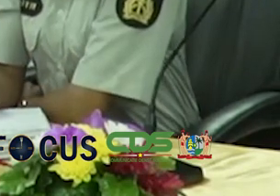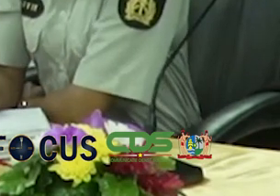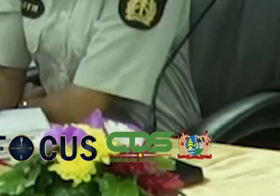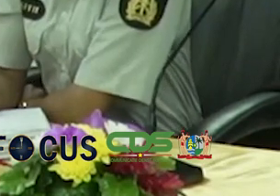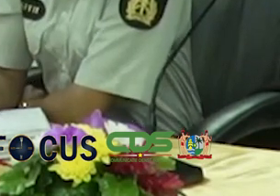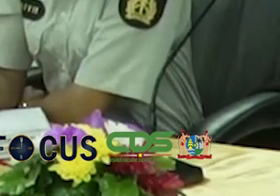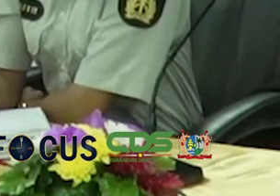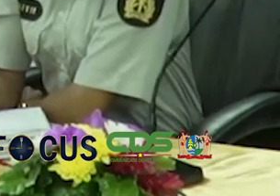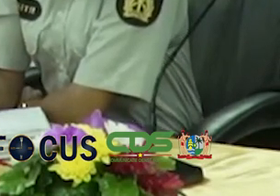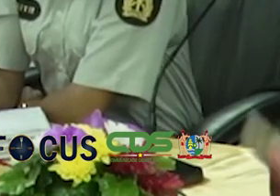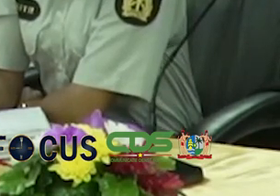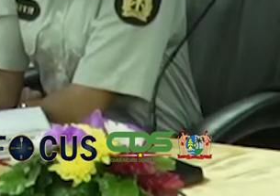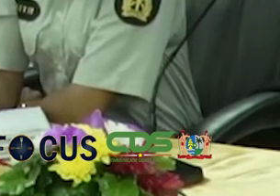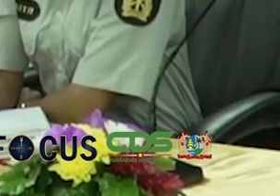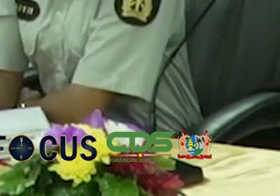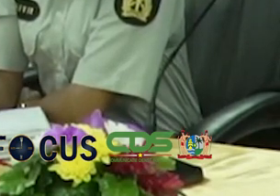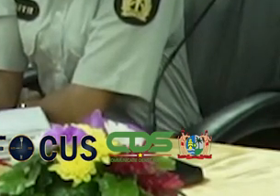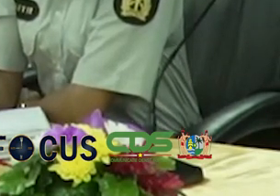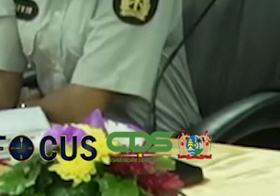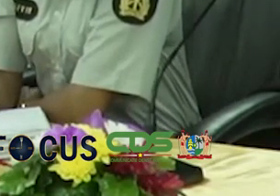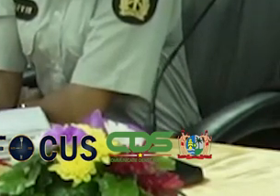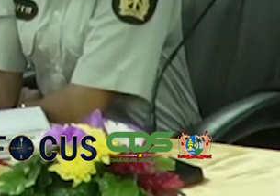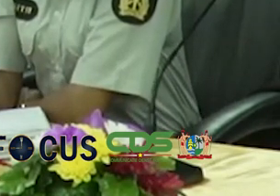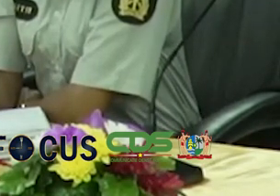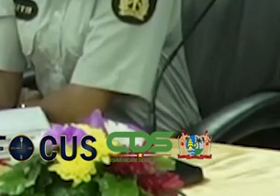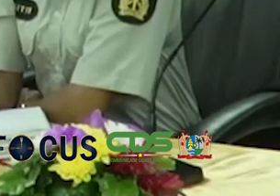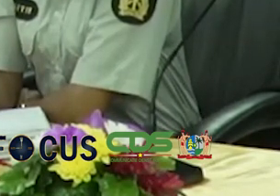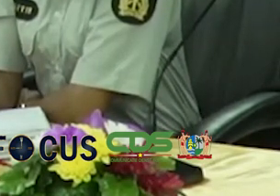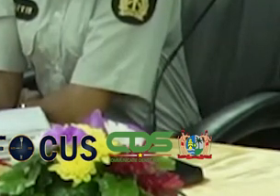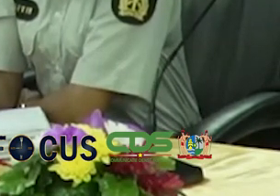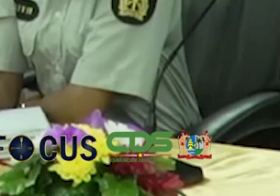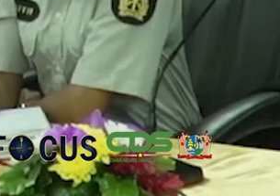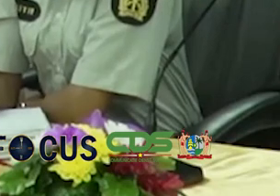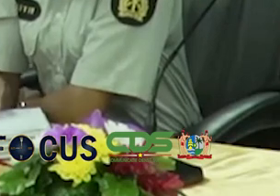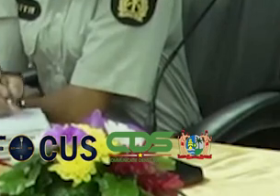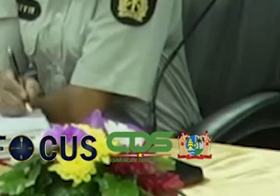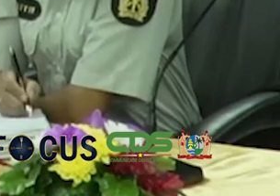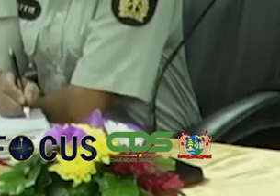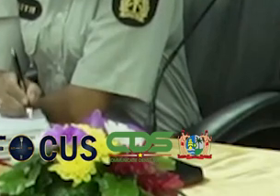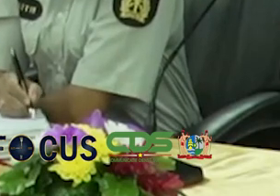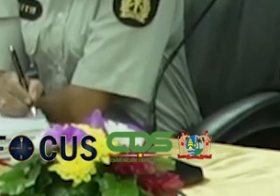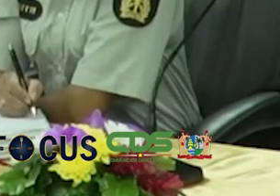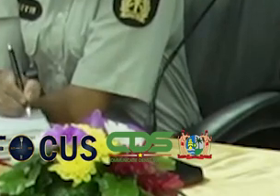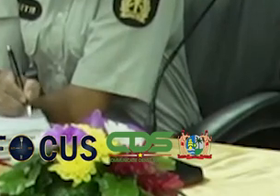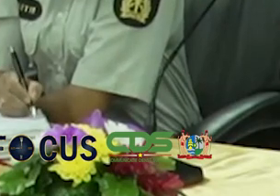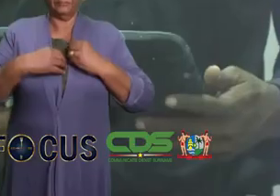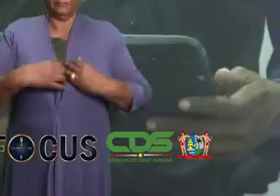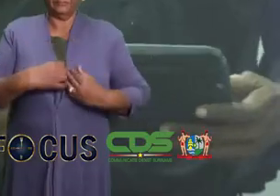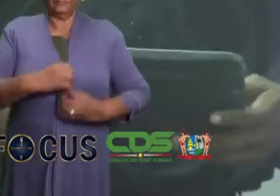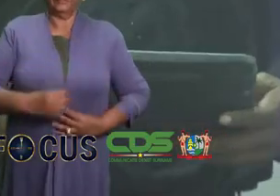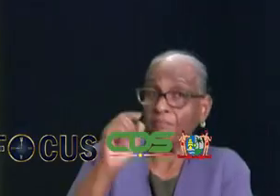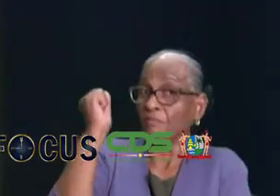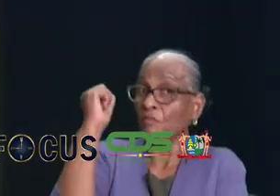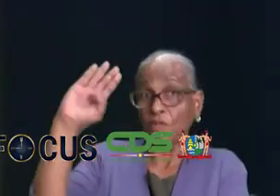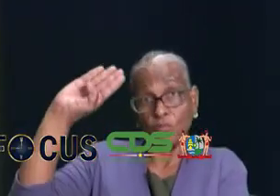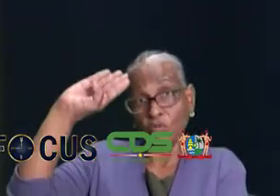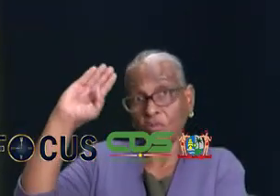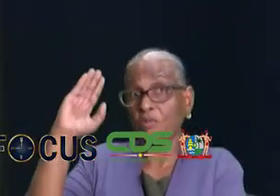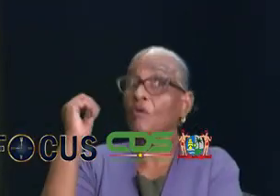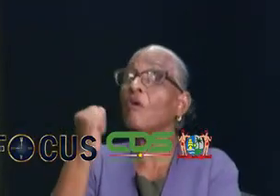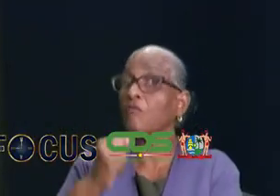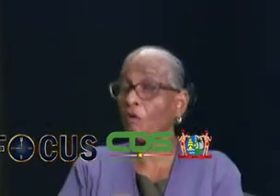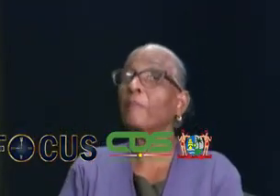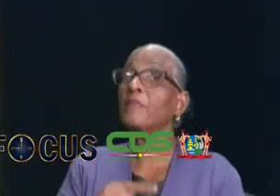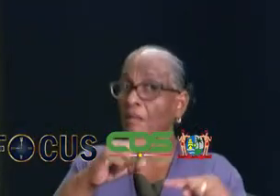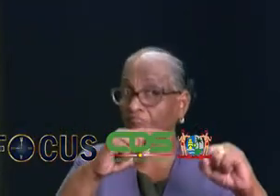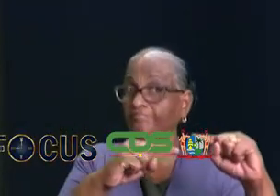en ondersteuning geven aan strafbare gedragingen, hebben we dus interne processen en procedures die daarvoor